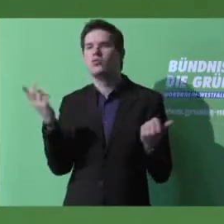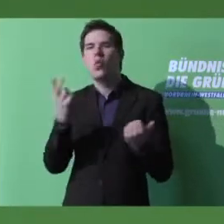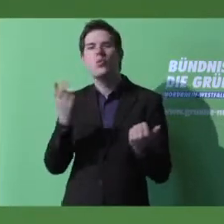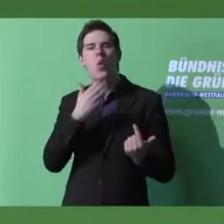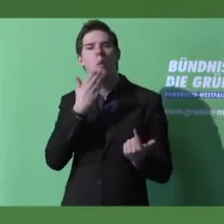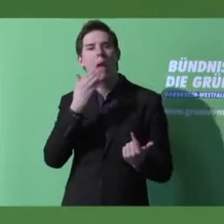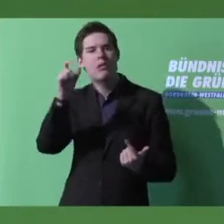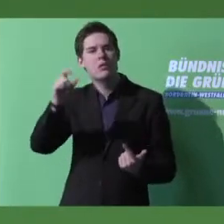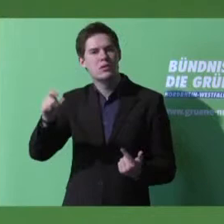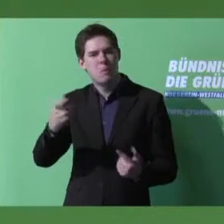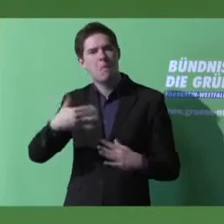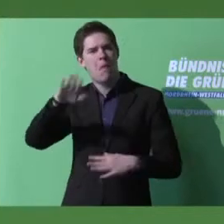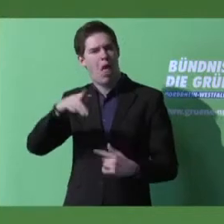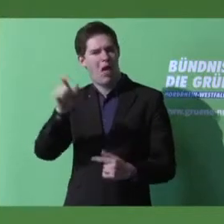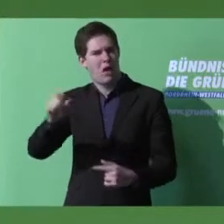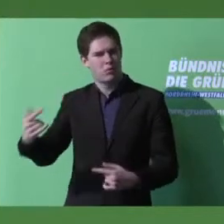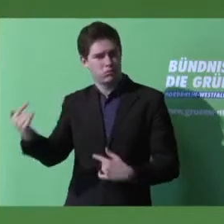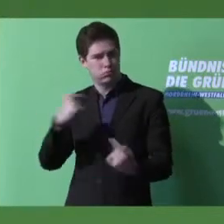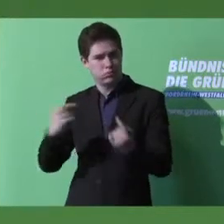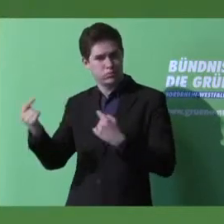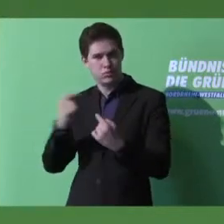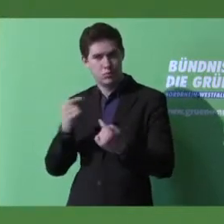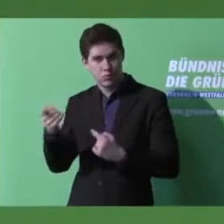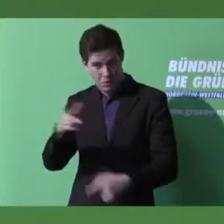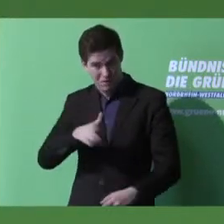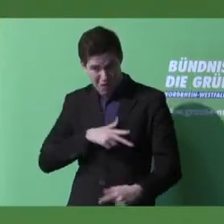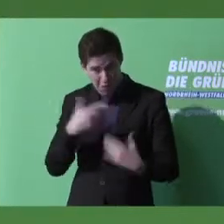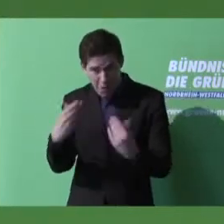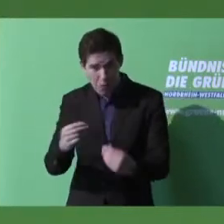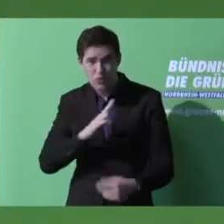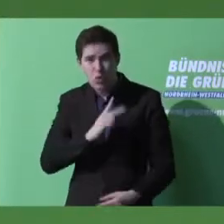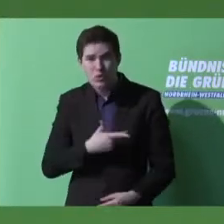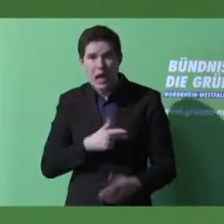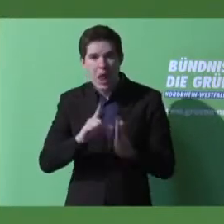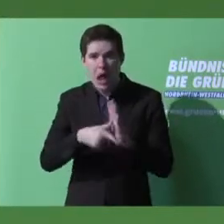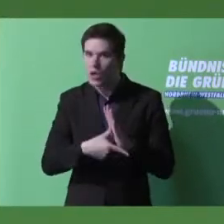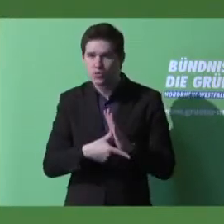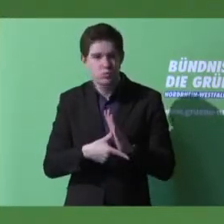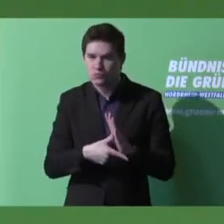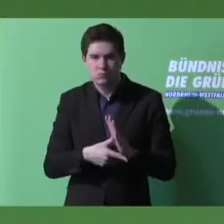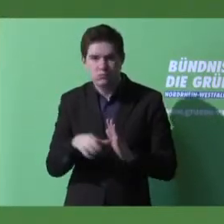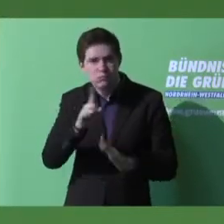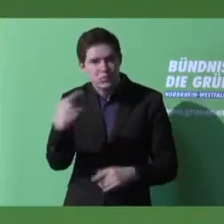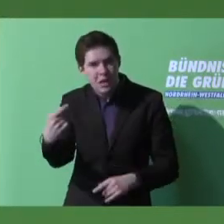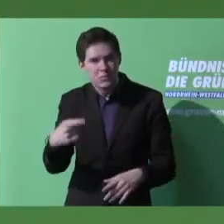Rumänien, die beziehen gar keine Sozialleistungen, die arbeiten hier.